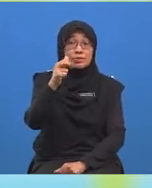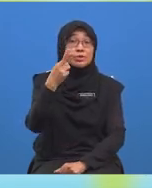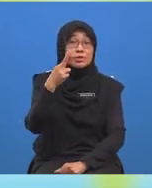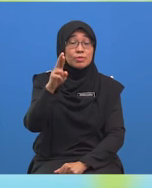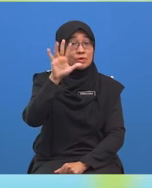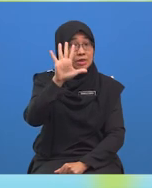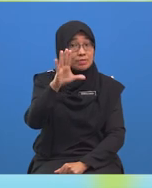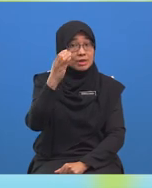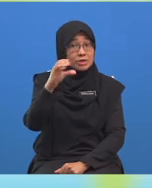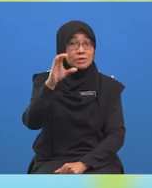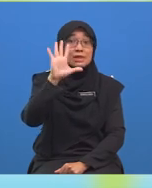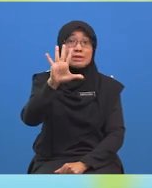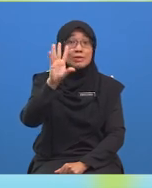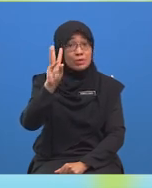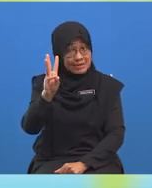10,556.